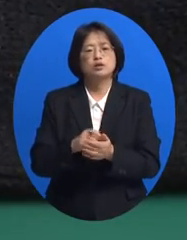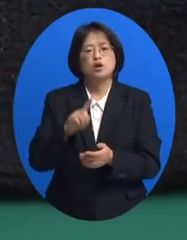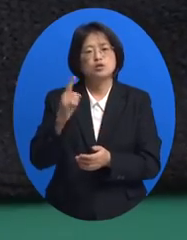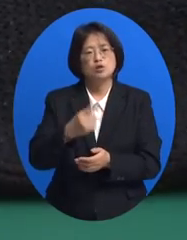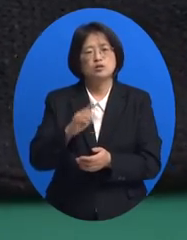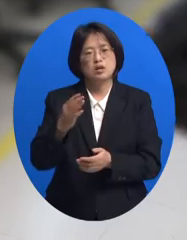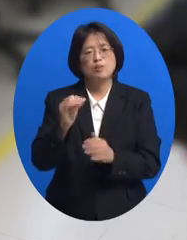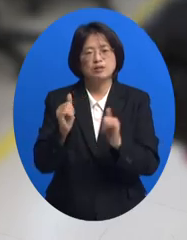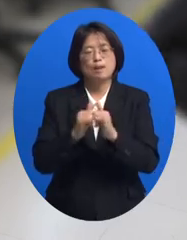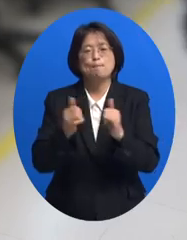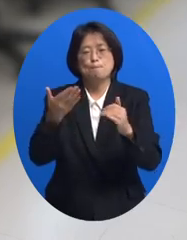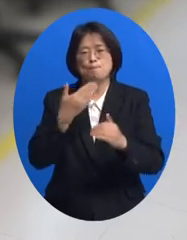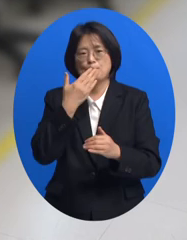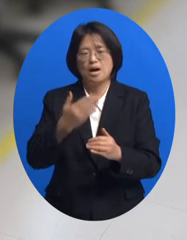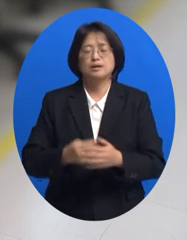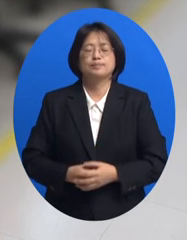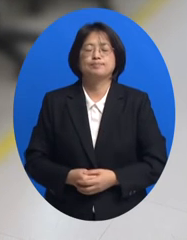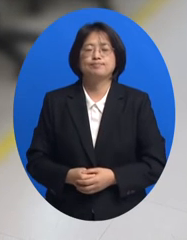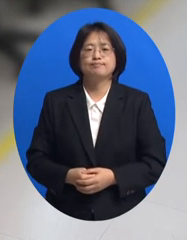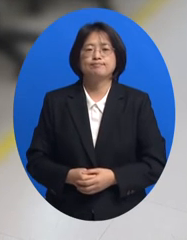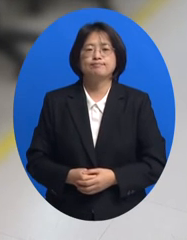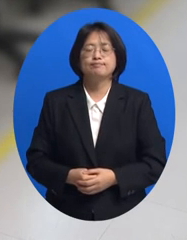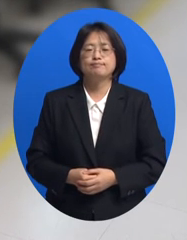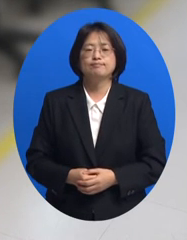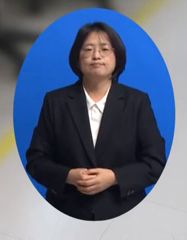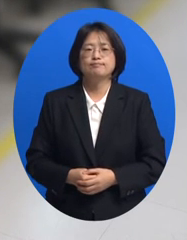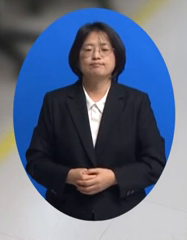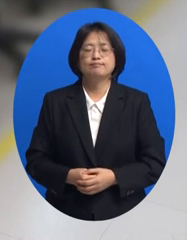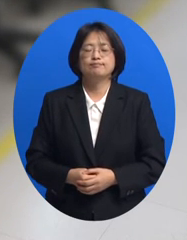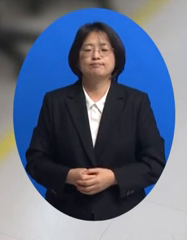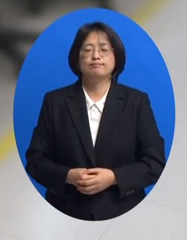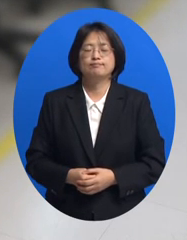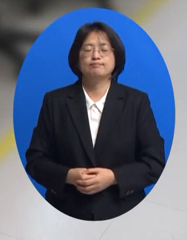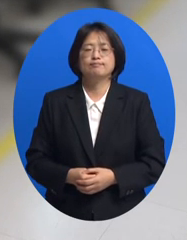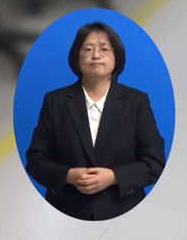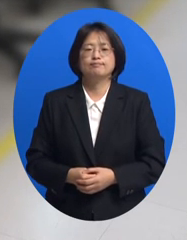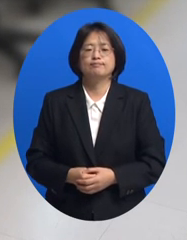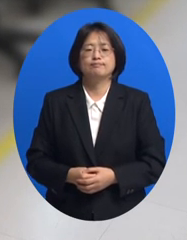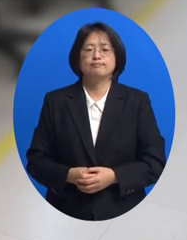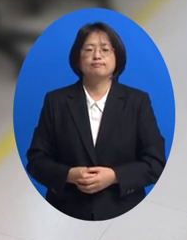추산됩니다 경기수 t 최창순입니다 I